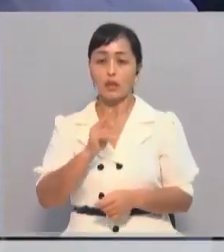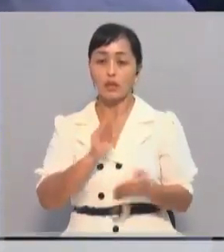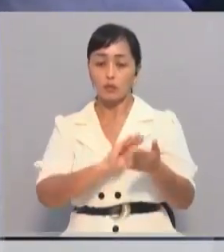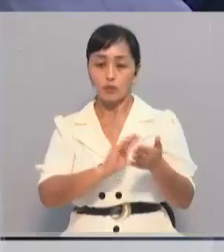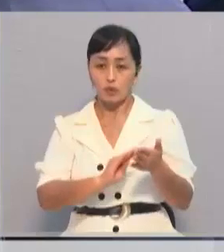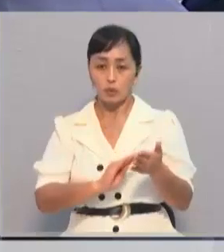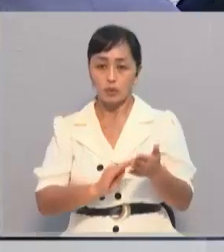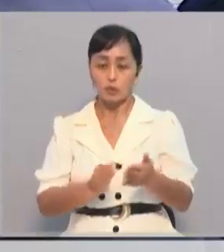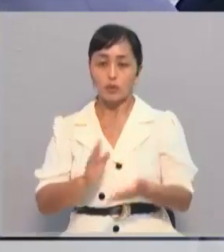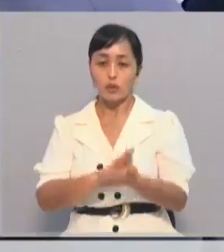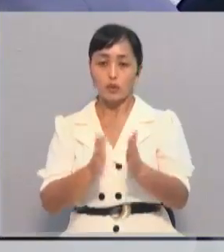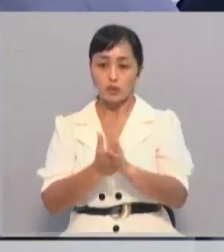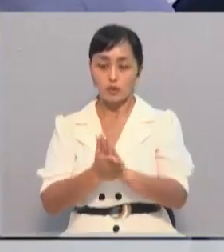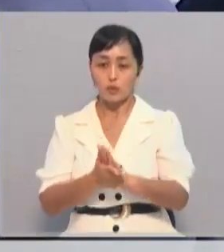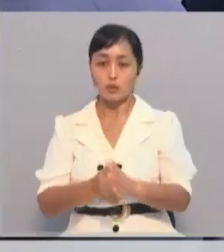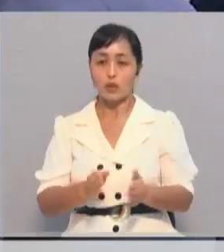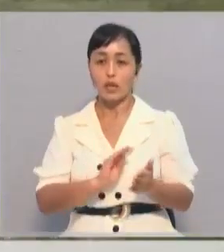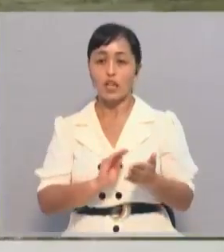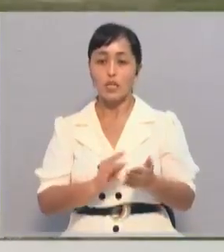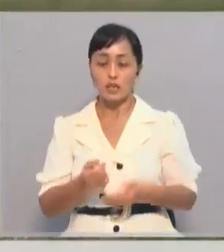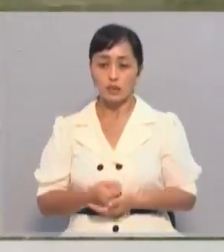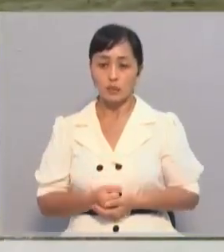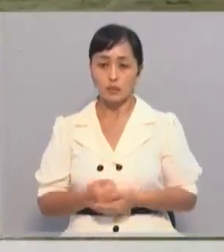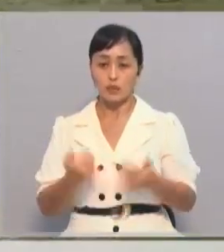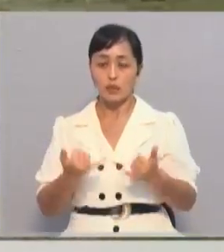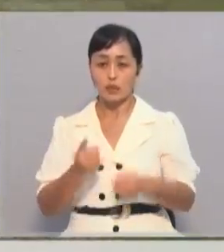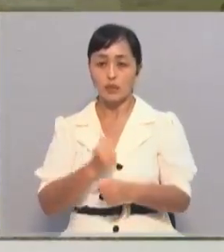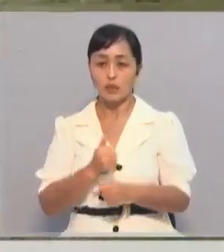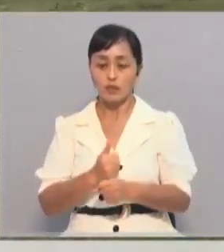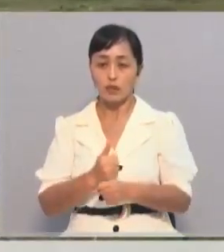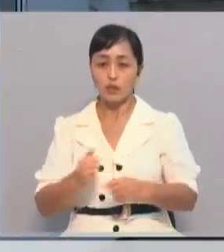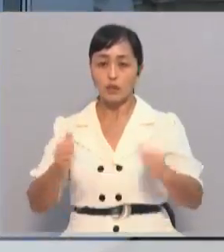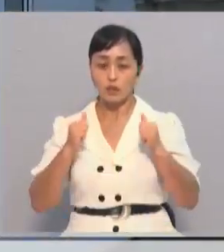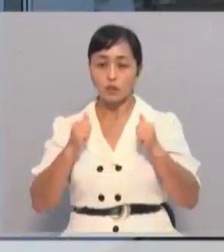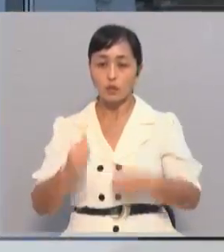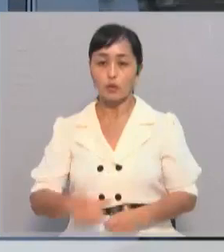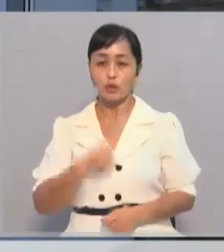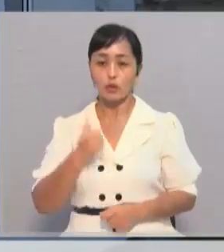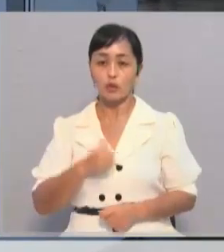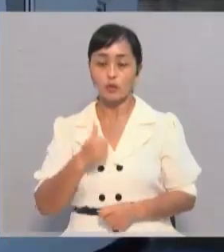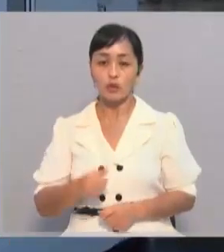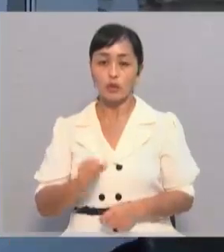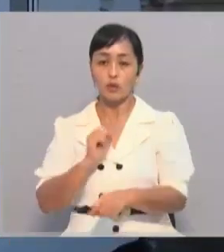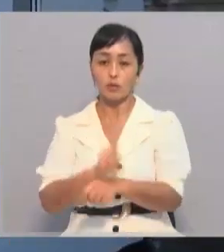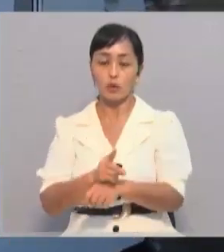примут соответствующее решение. Глава региона отметил важность массового спорта и поручил ответственным